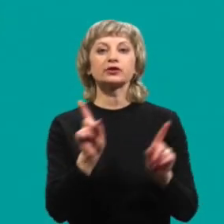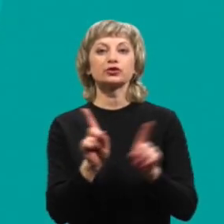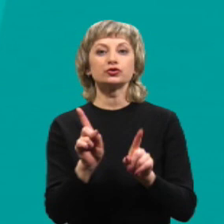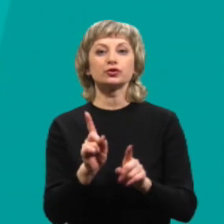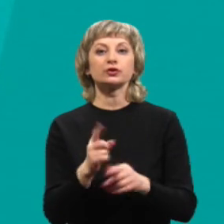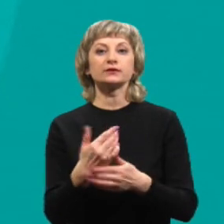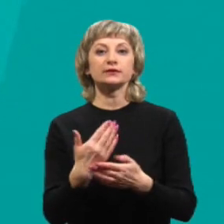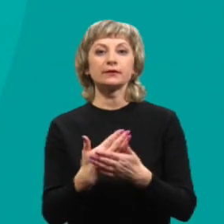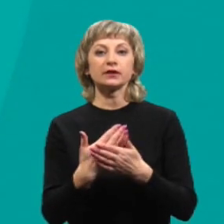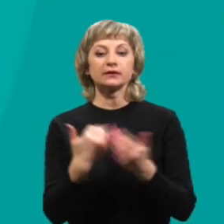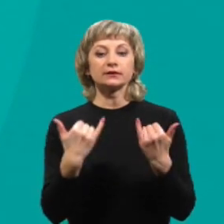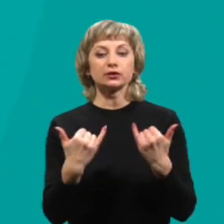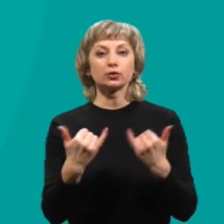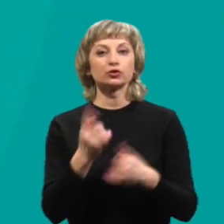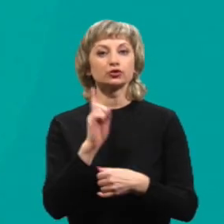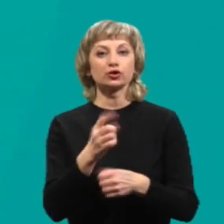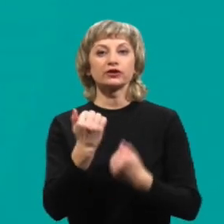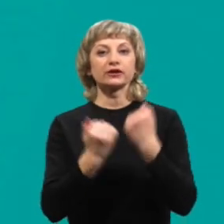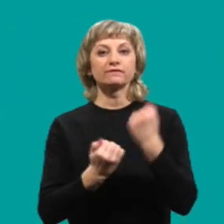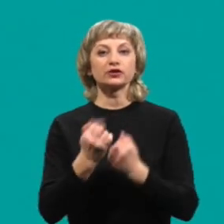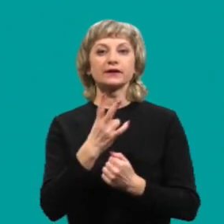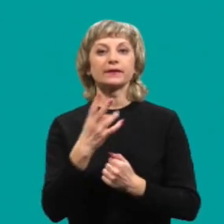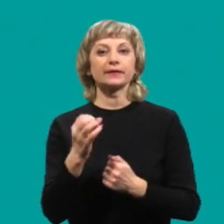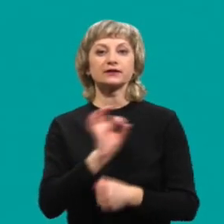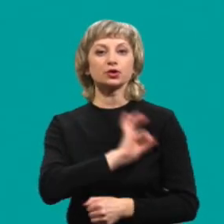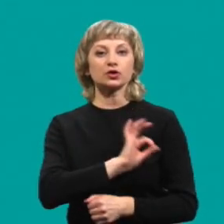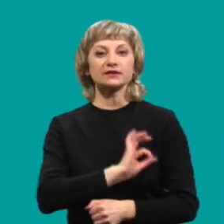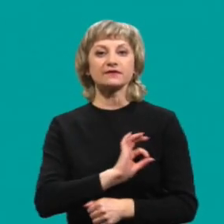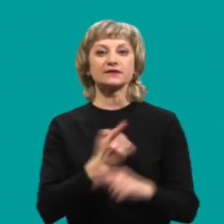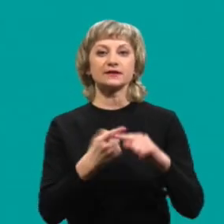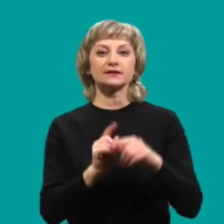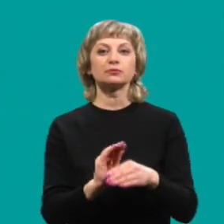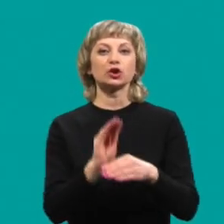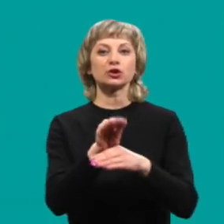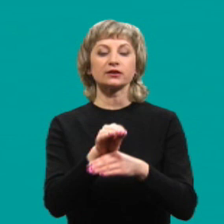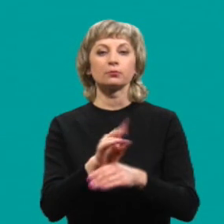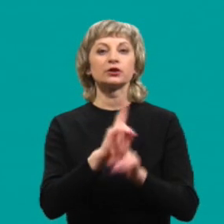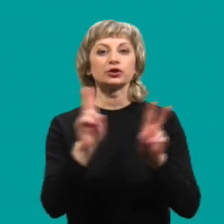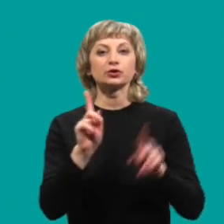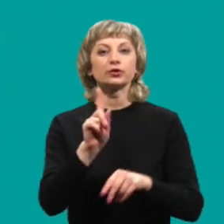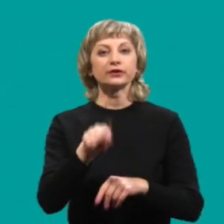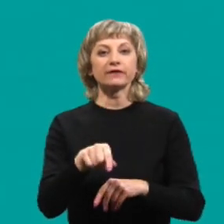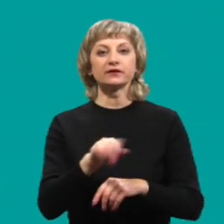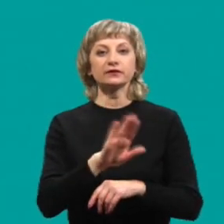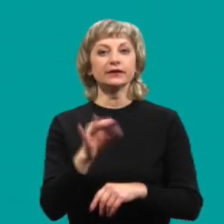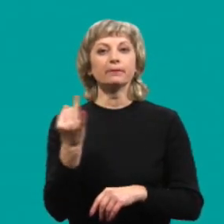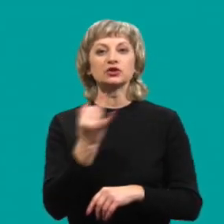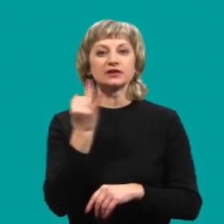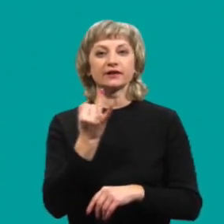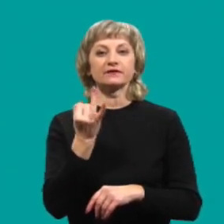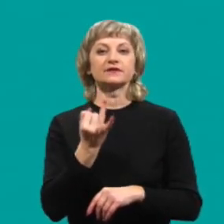ось, наприклад, за сьогодні жоден водій не скористався цим додатком, ніхто навіть не